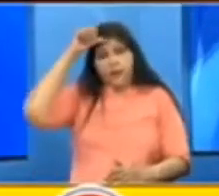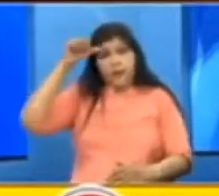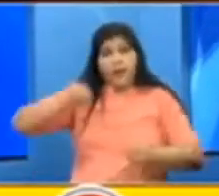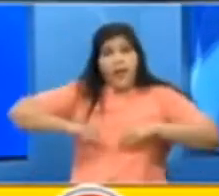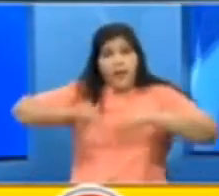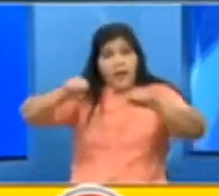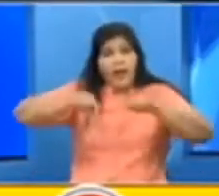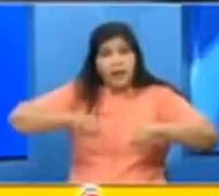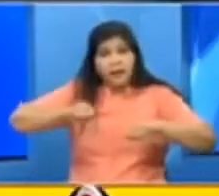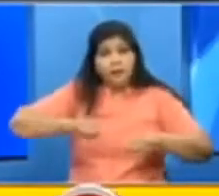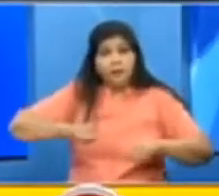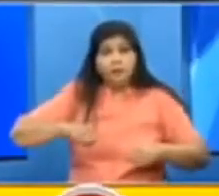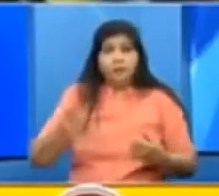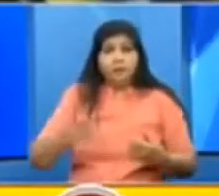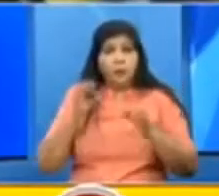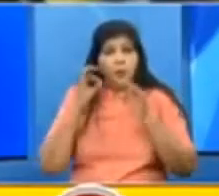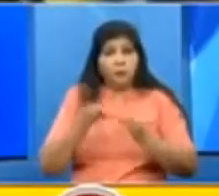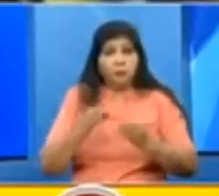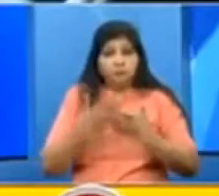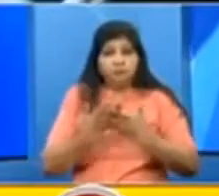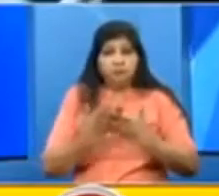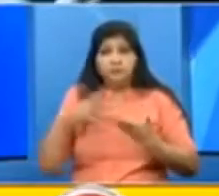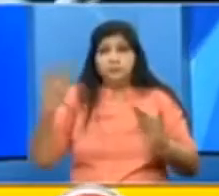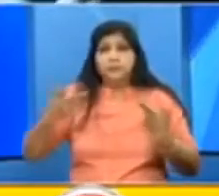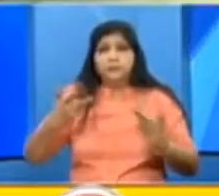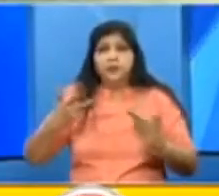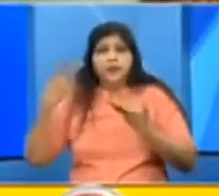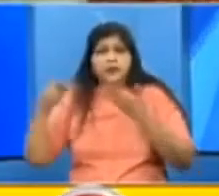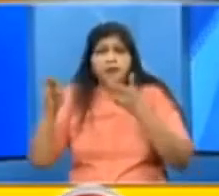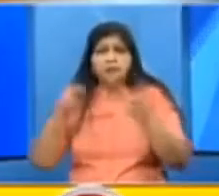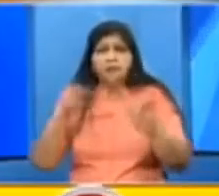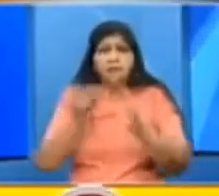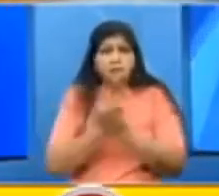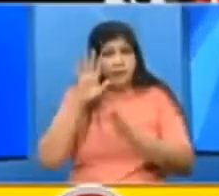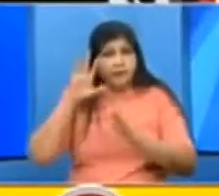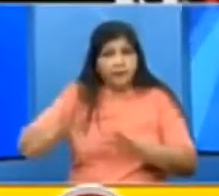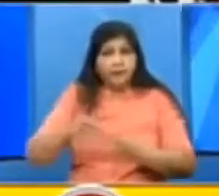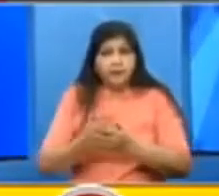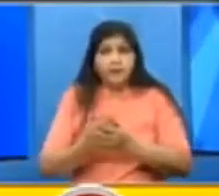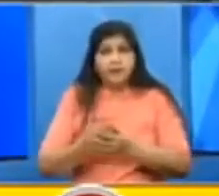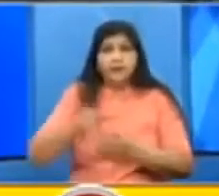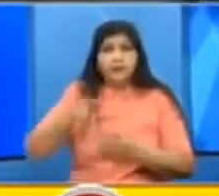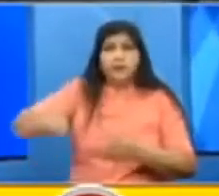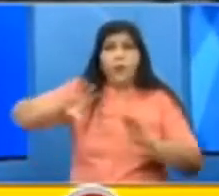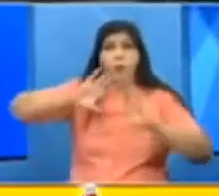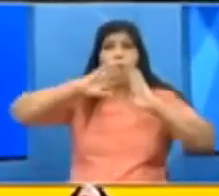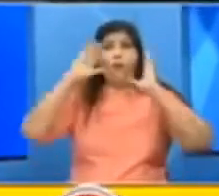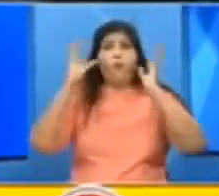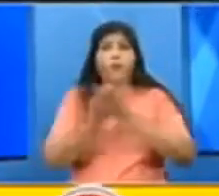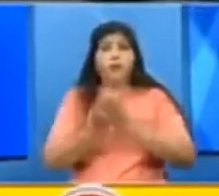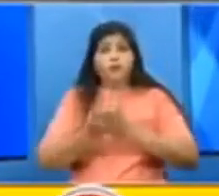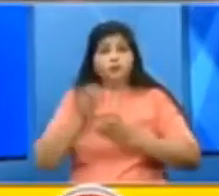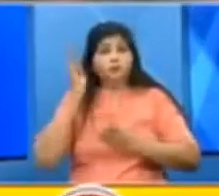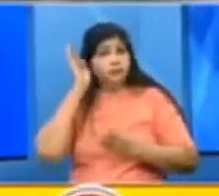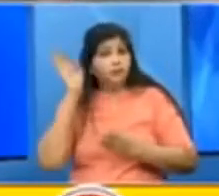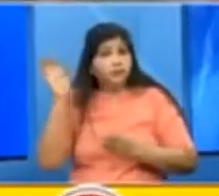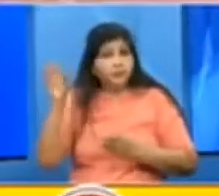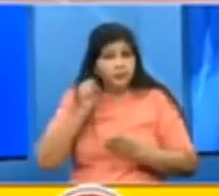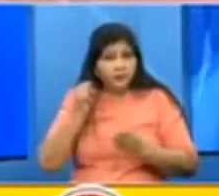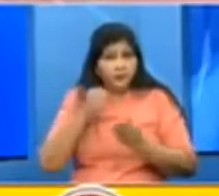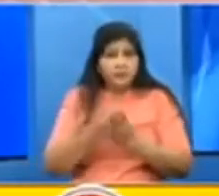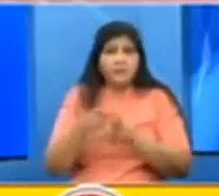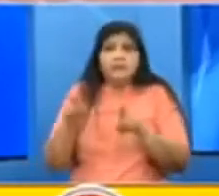हैंडीक्राफ्ट कितना रिच है, इसमें कितनी विविधता है, ये दुनिया जितना ज्यादा जानेगी उतना